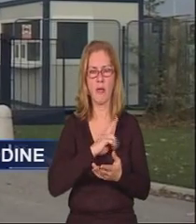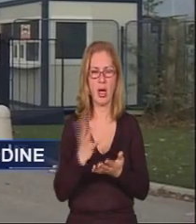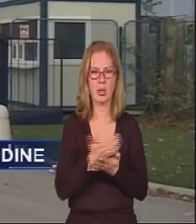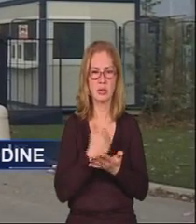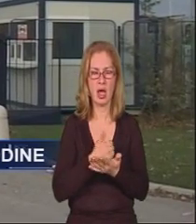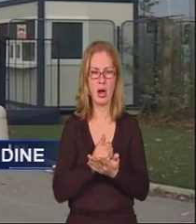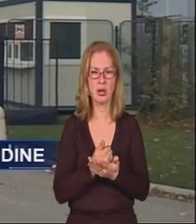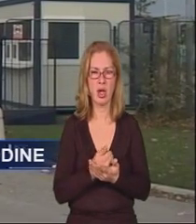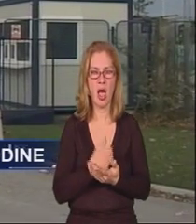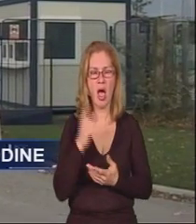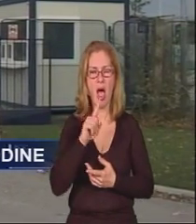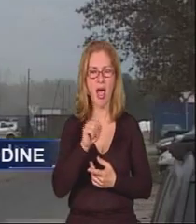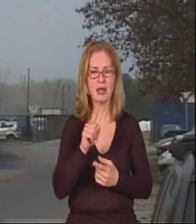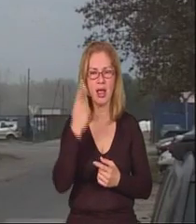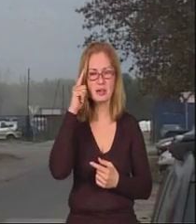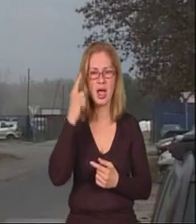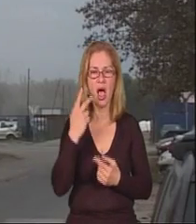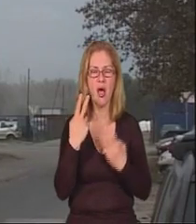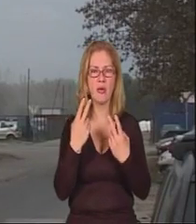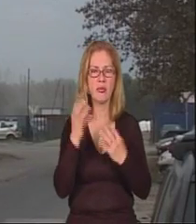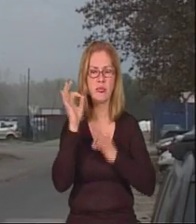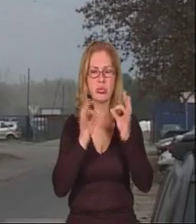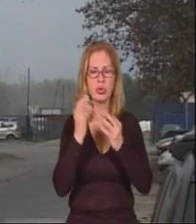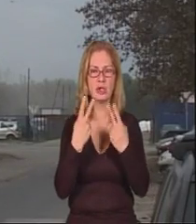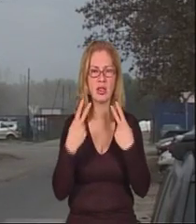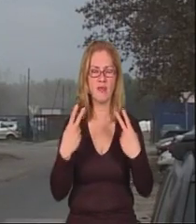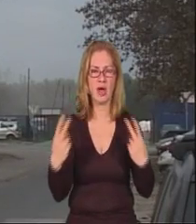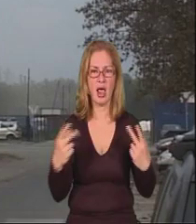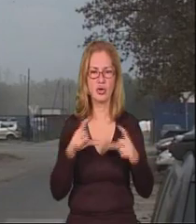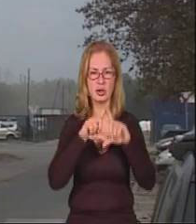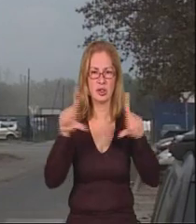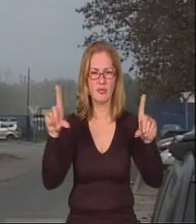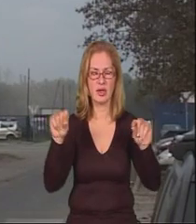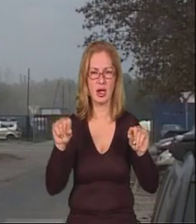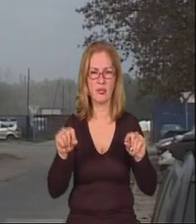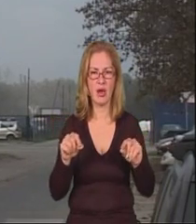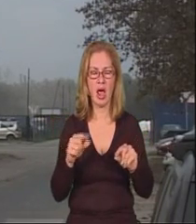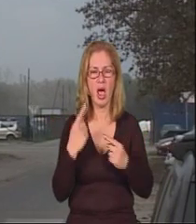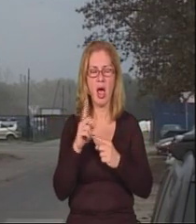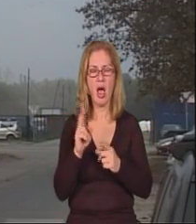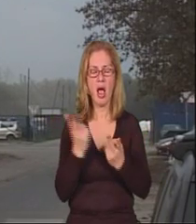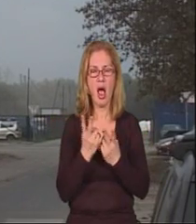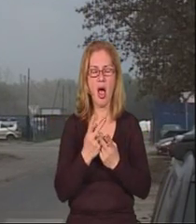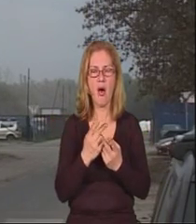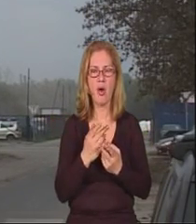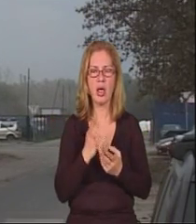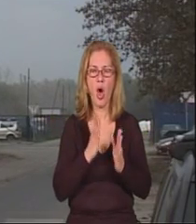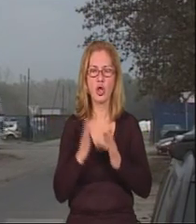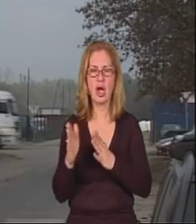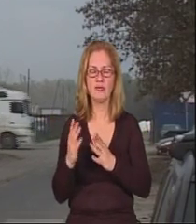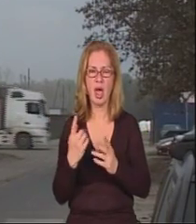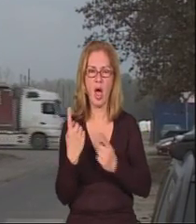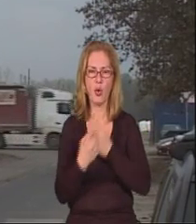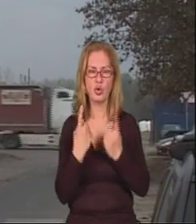poznata. Milovančev kaže da je u toku procena vrednosti, nakon čega sledi postavljanje uslova za prodaju, kao definisanje uslova koji